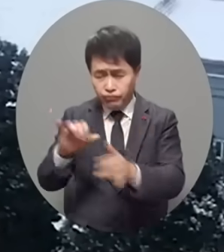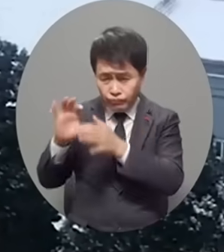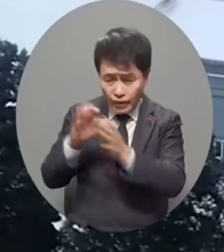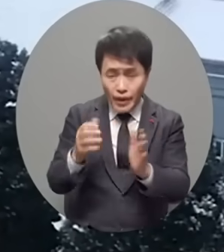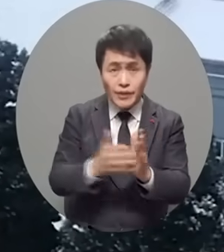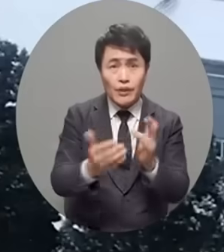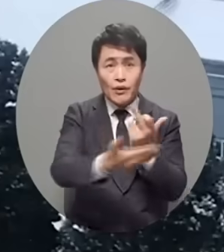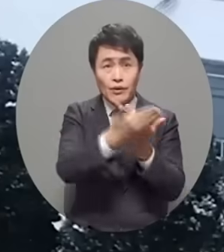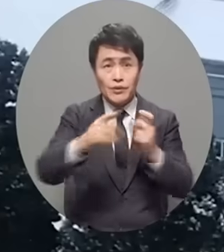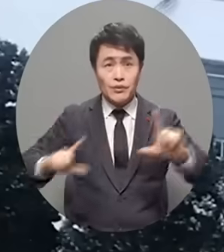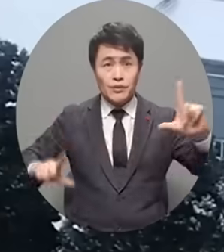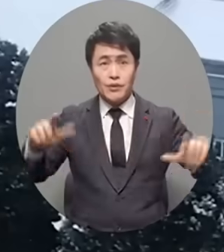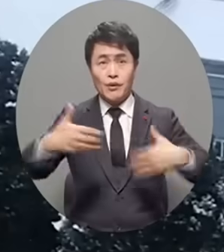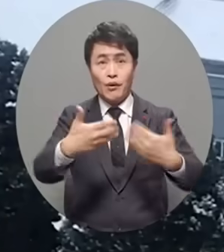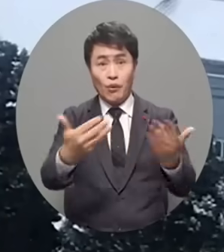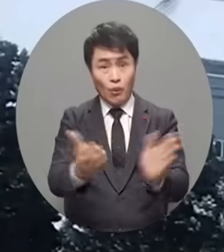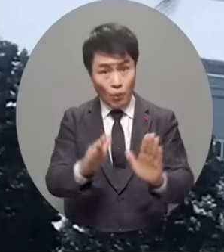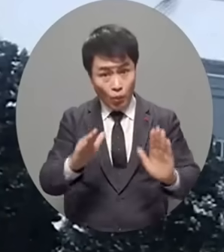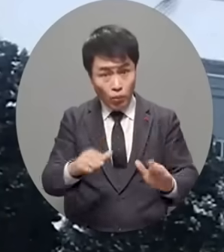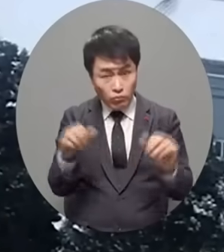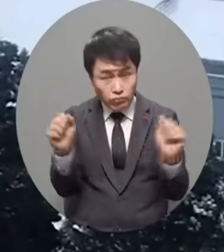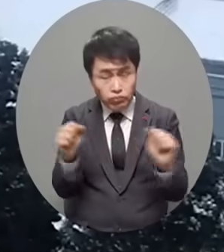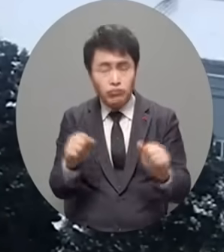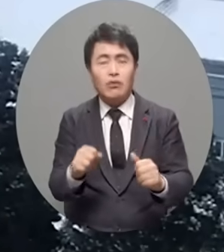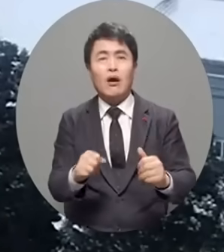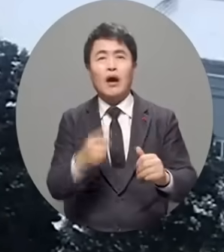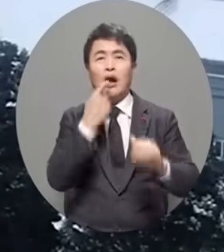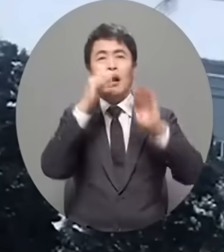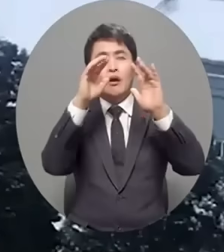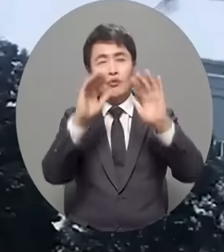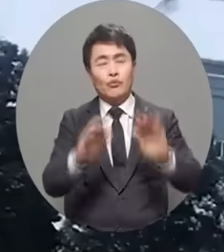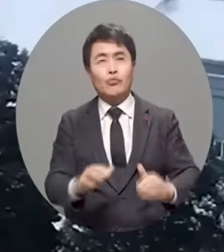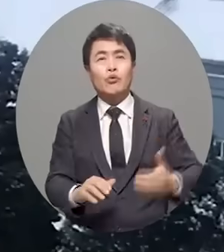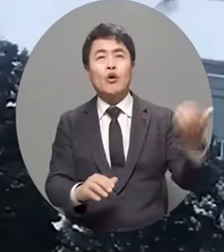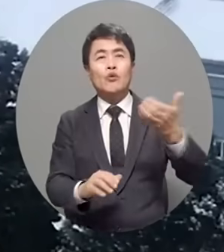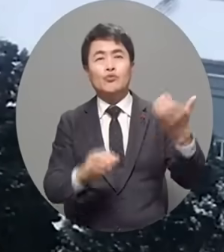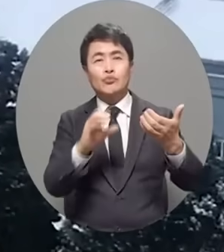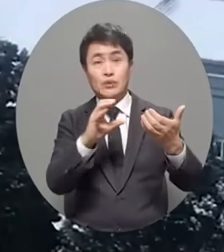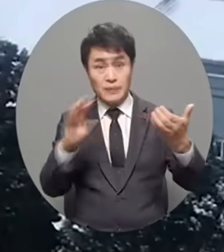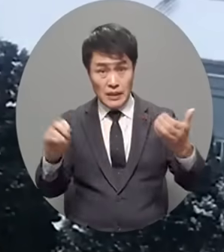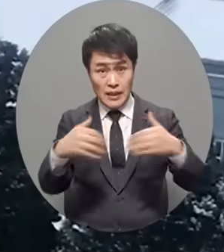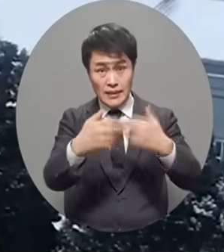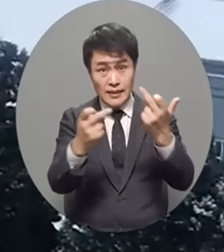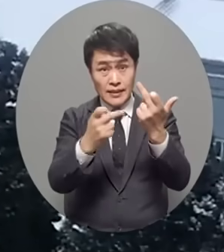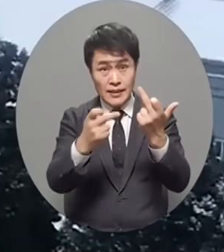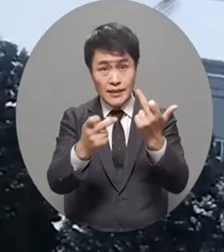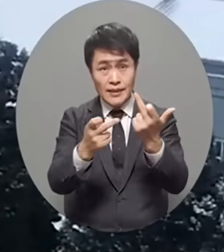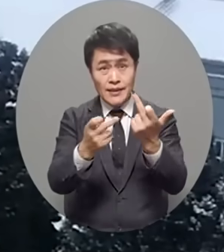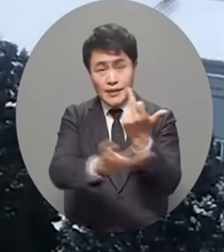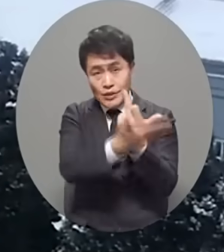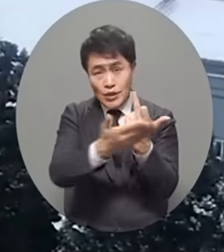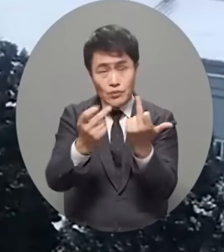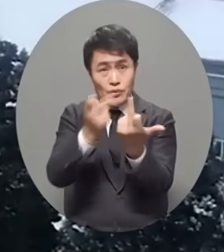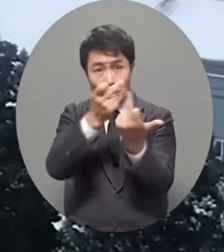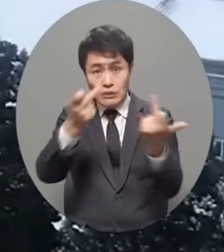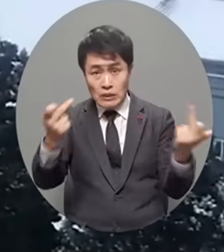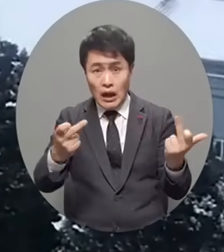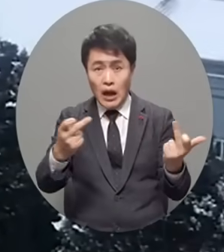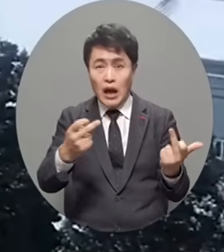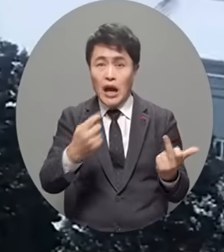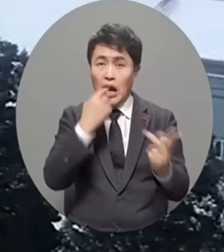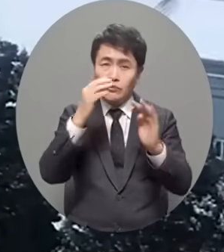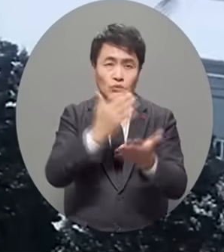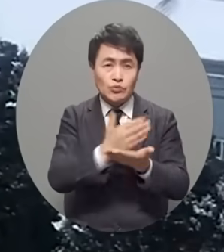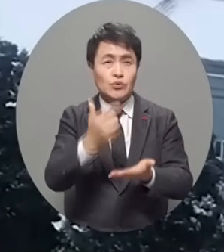이번 한파로 90cm 이상의 폭설이 쏟아진 제주 산지는 이렇게 제설 작업은 엄두도 못 낼